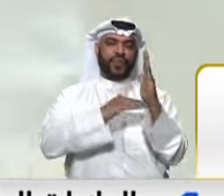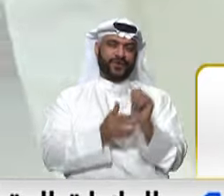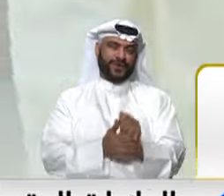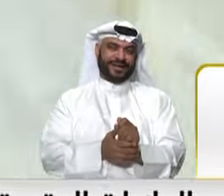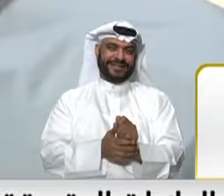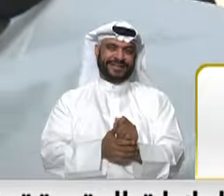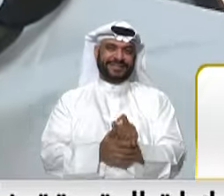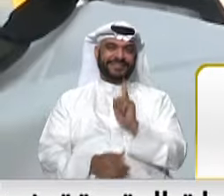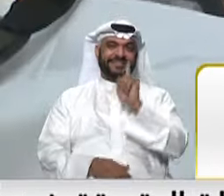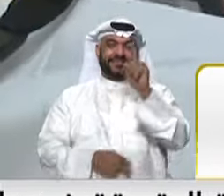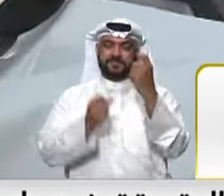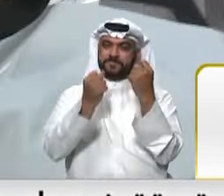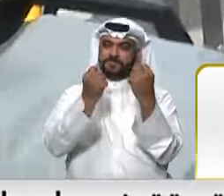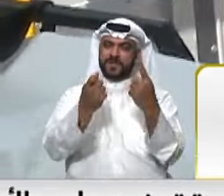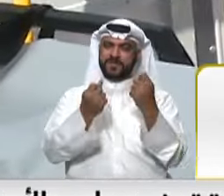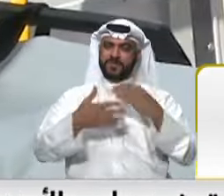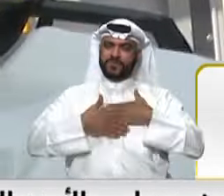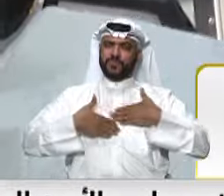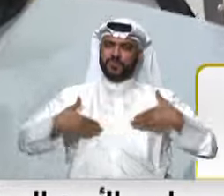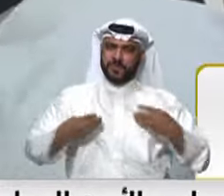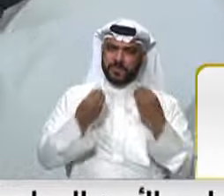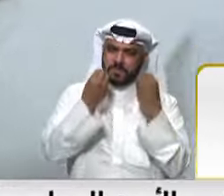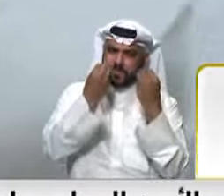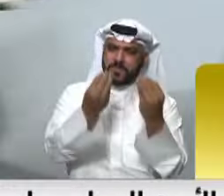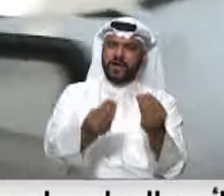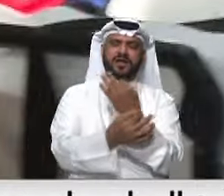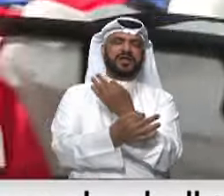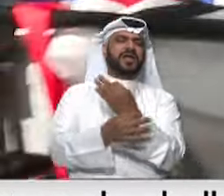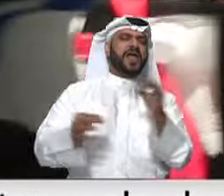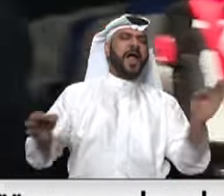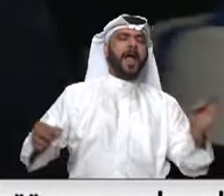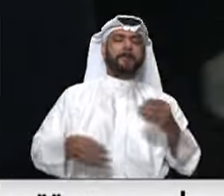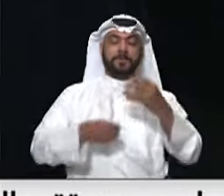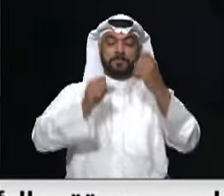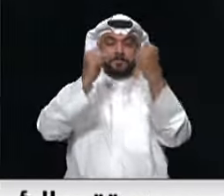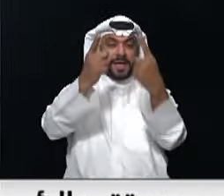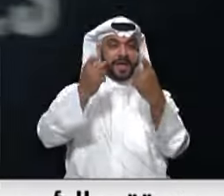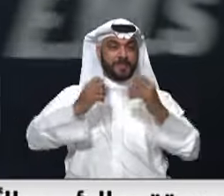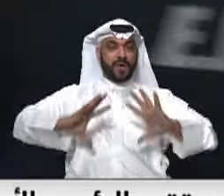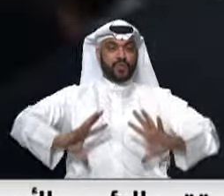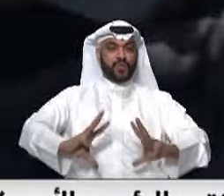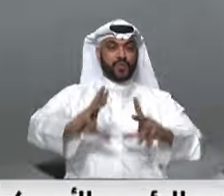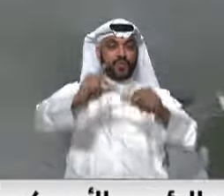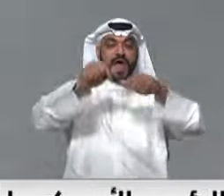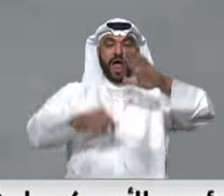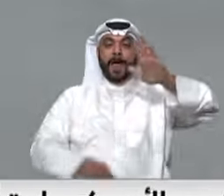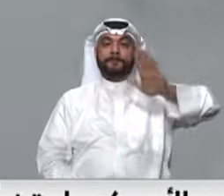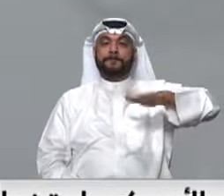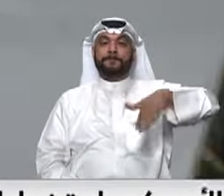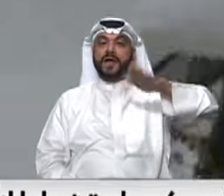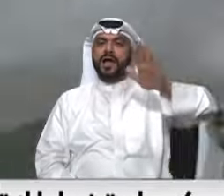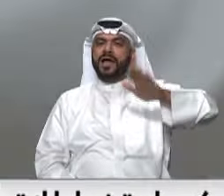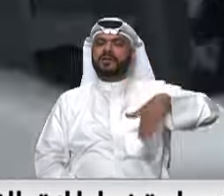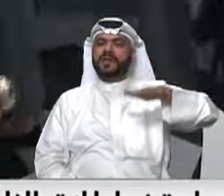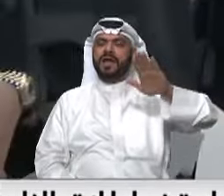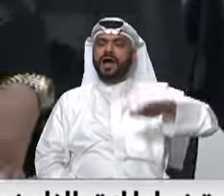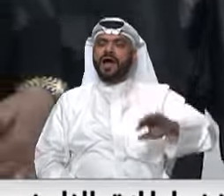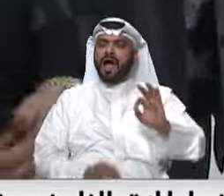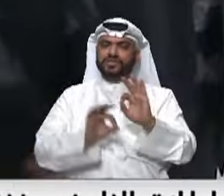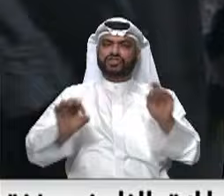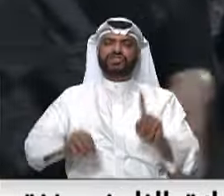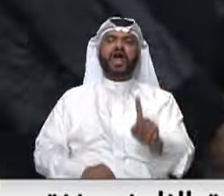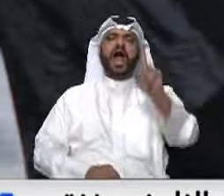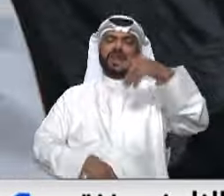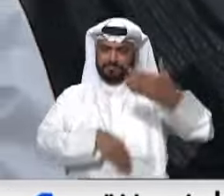السجل الحافل بالمشاريع التنموية الصحية ضمن خطة عمل الحكومة 100 يوم والتزامها بتوفير